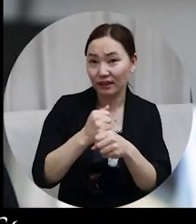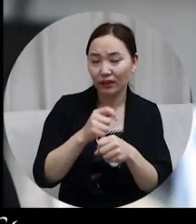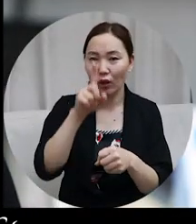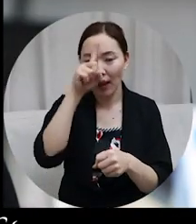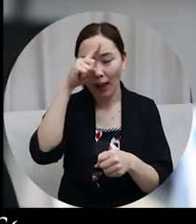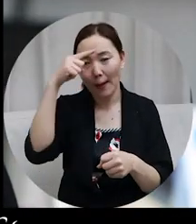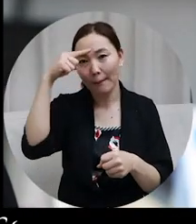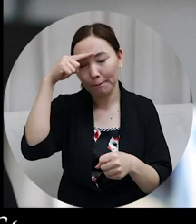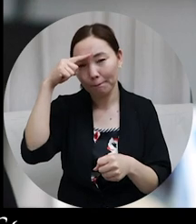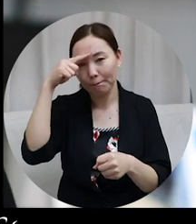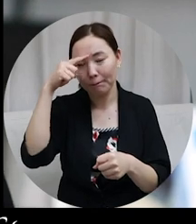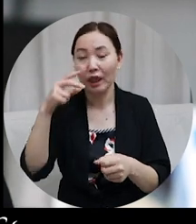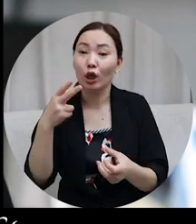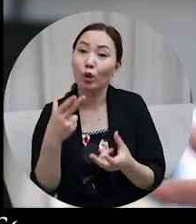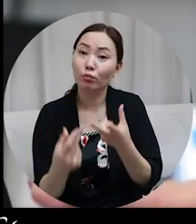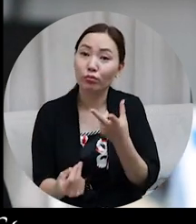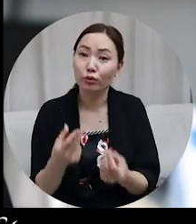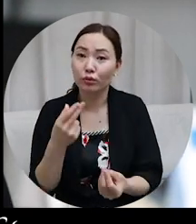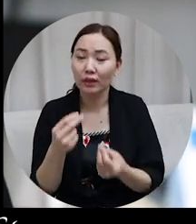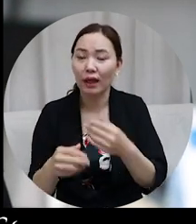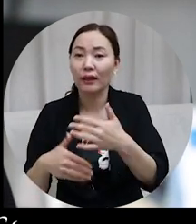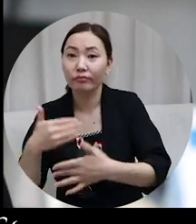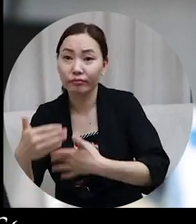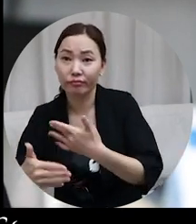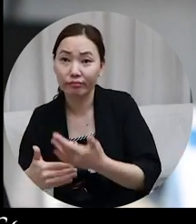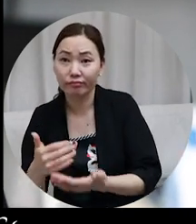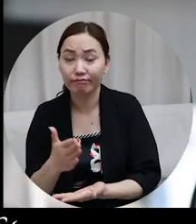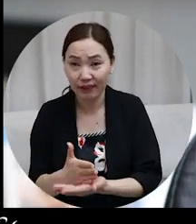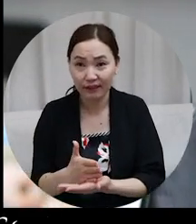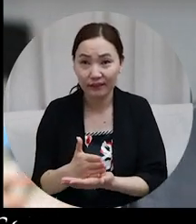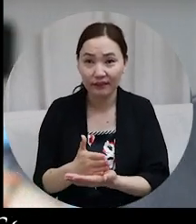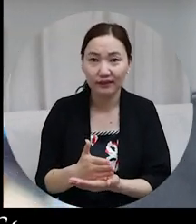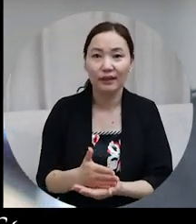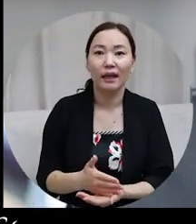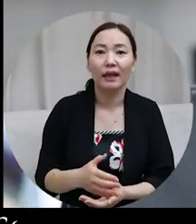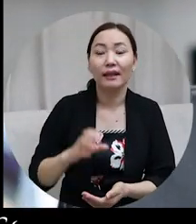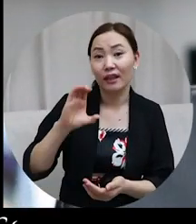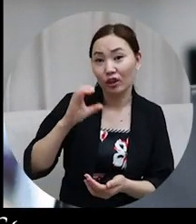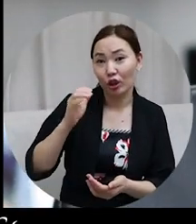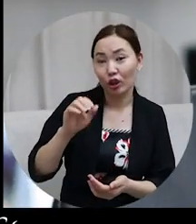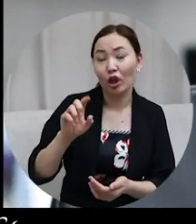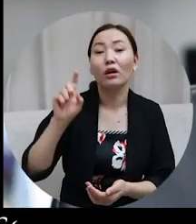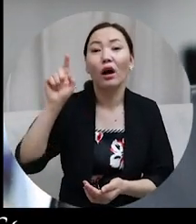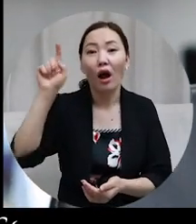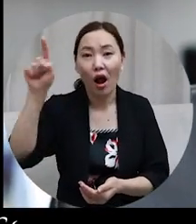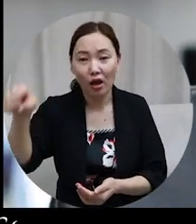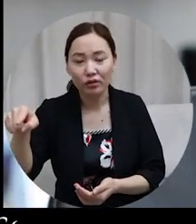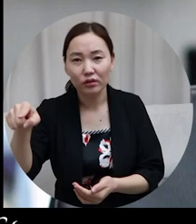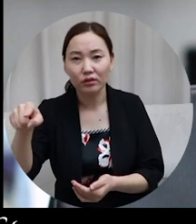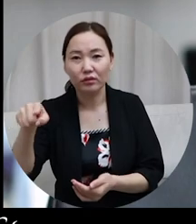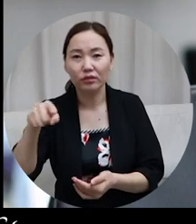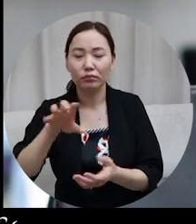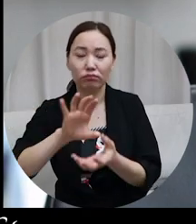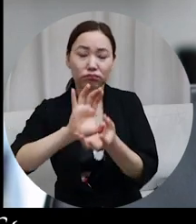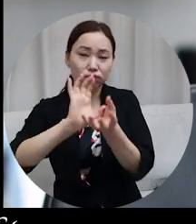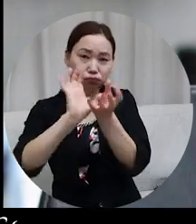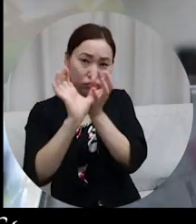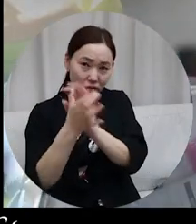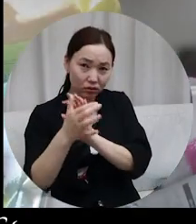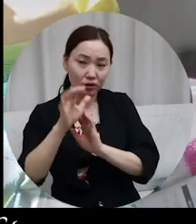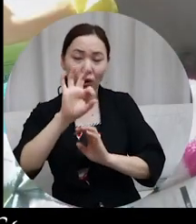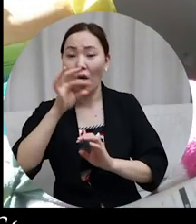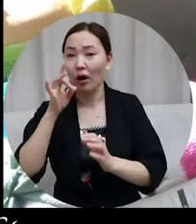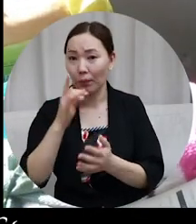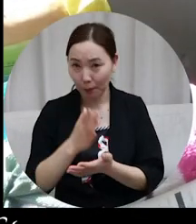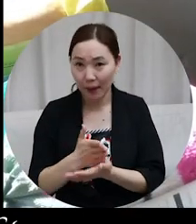чи. Эмнэлгийн үйлчлэгийг яг ингээл тэргээрэл төсөөлдөг хүн явж байгаа. Тэгэл очиход бол шал өөр ертөнцид л очицсан юм